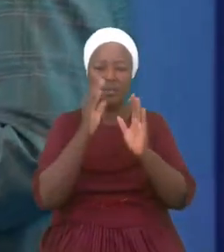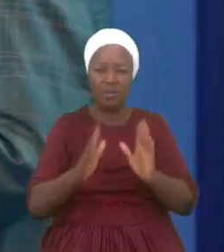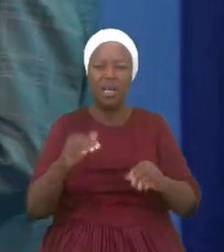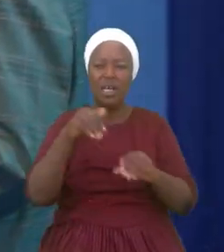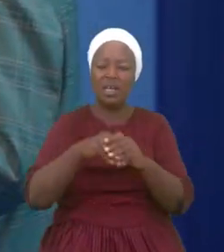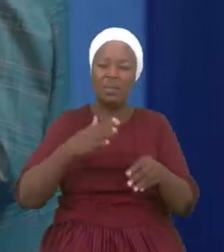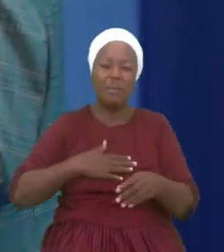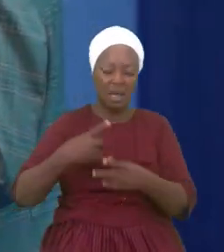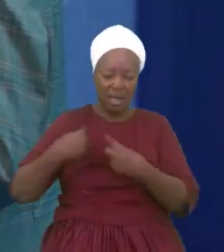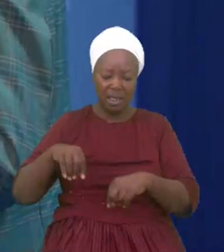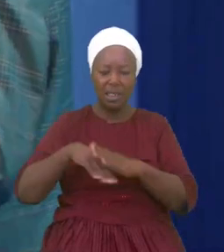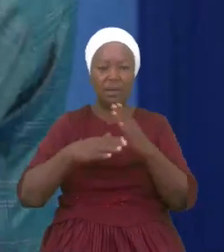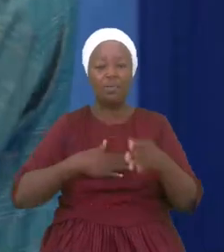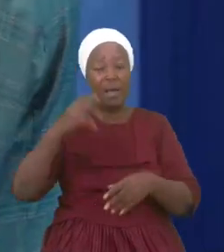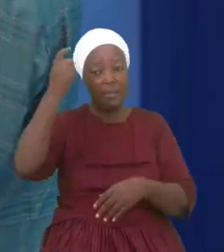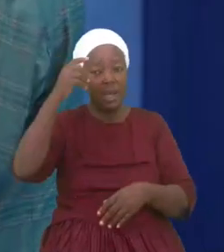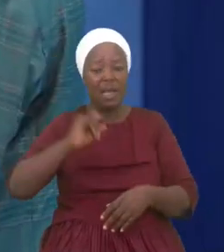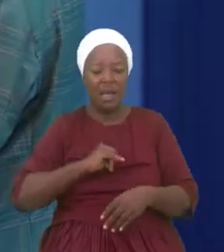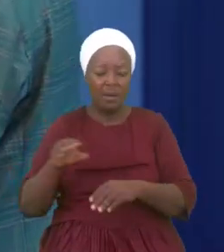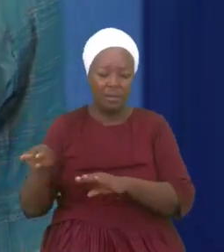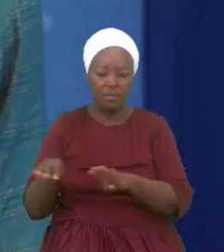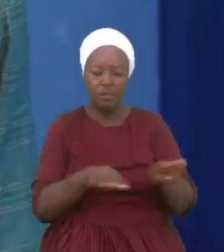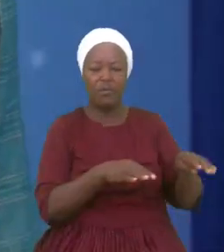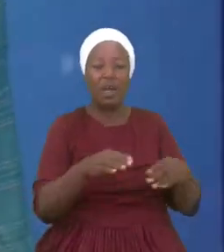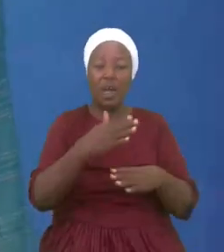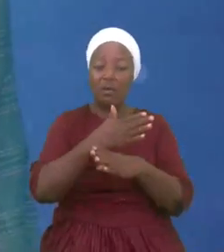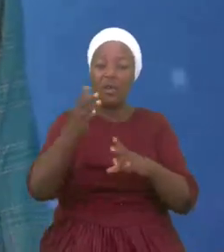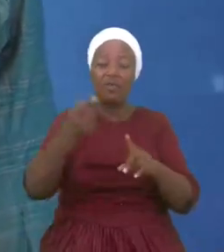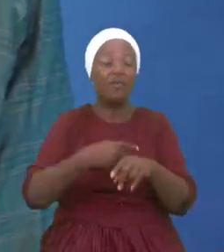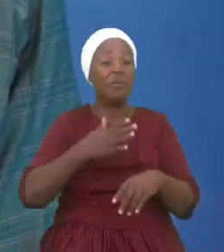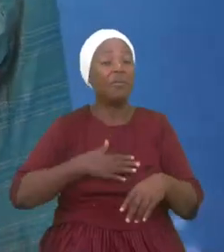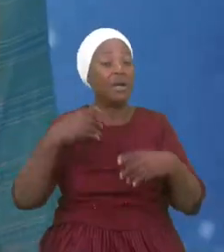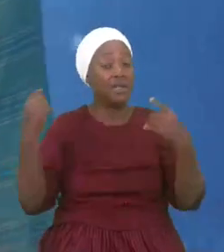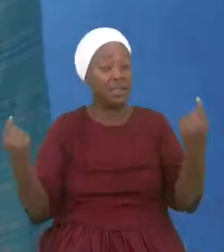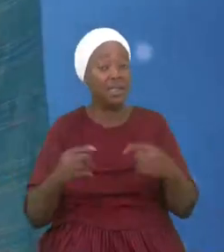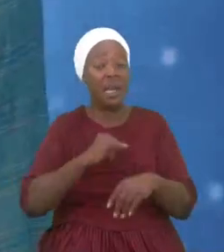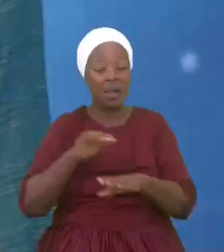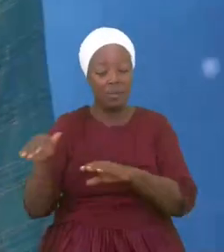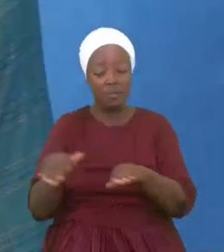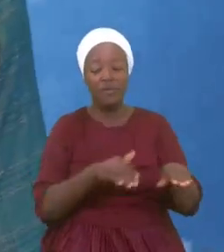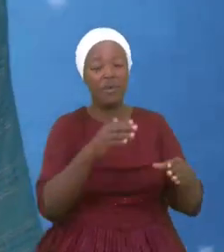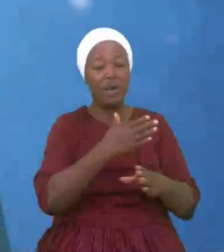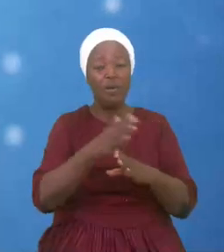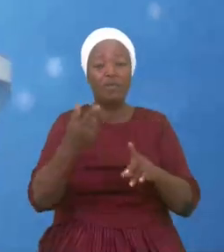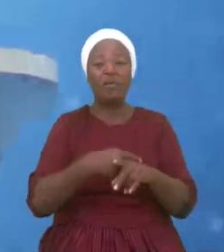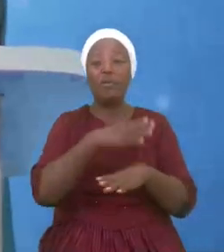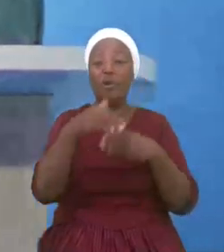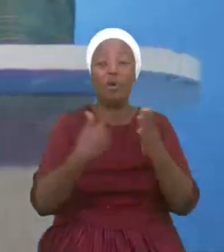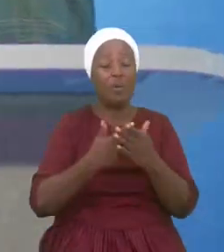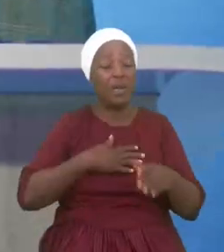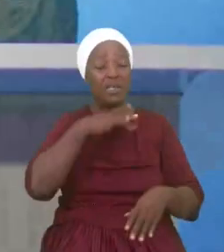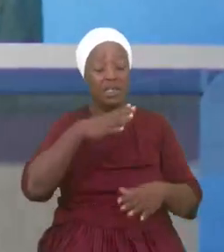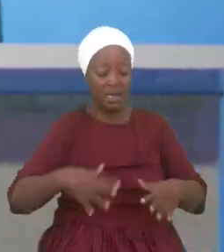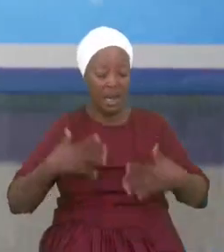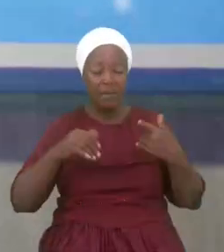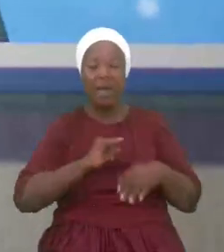il n'est pas loin il est le Sauveur il est l'unique Sauveur dans mon corps dans ma passée dans ma pensée je me